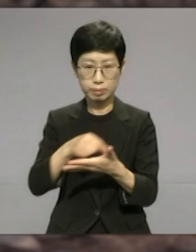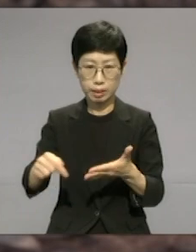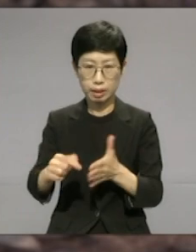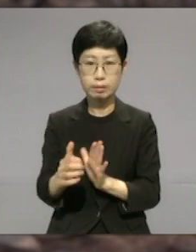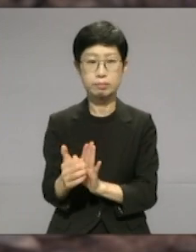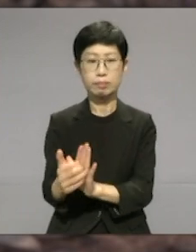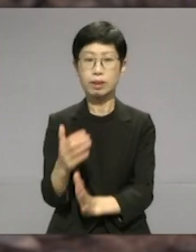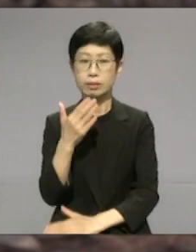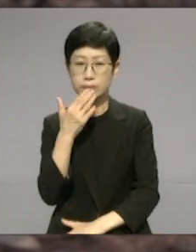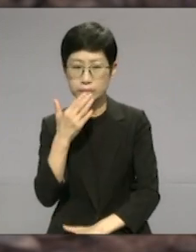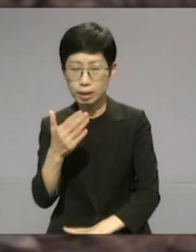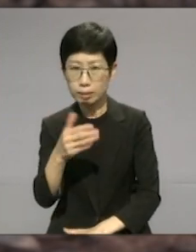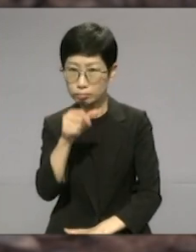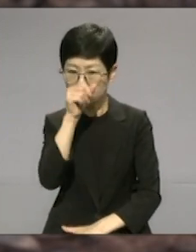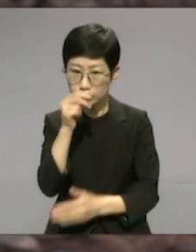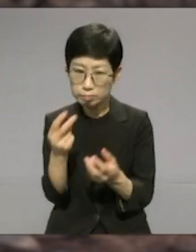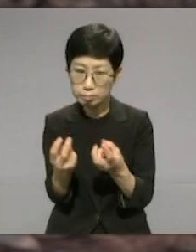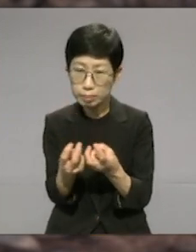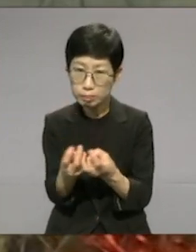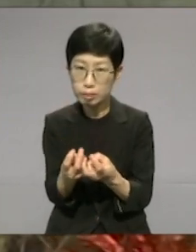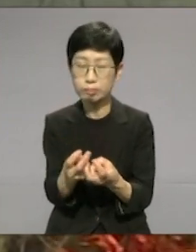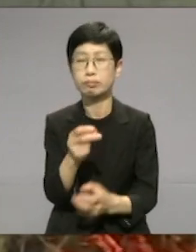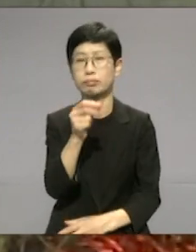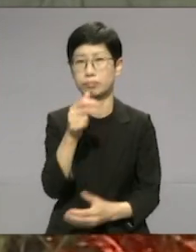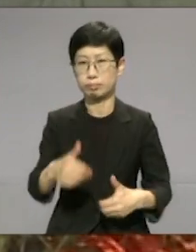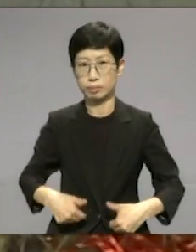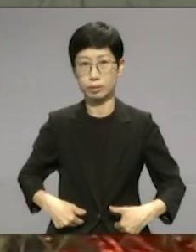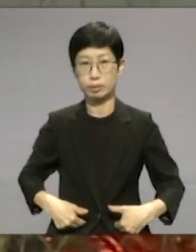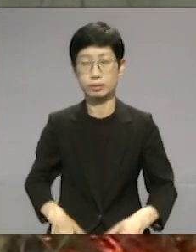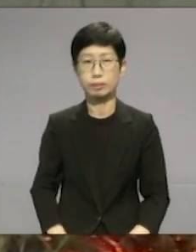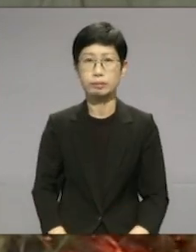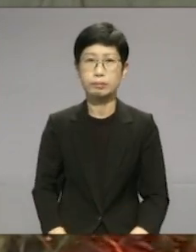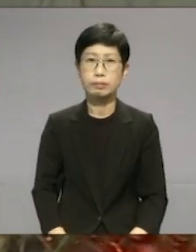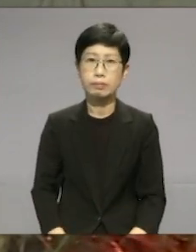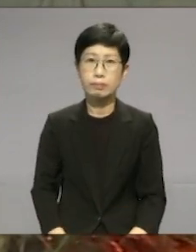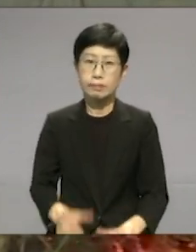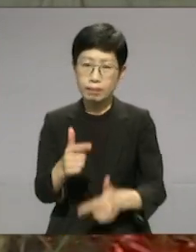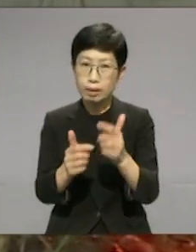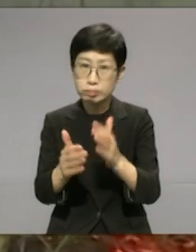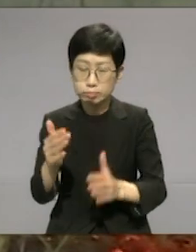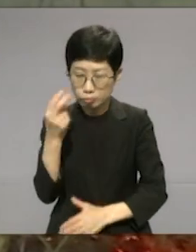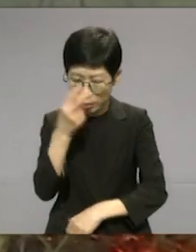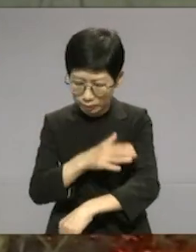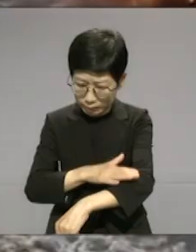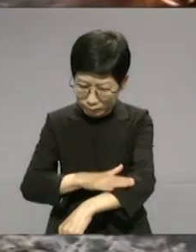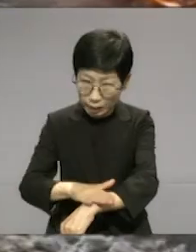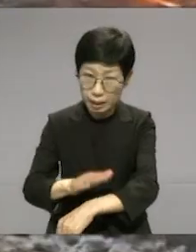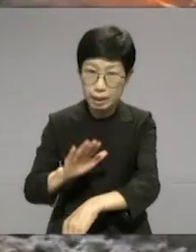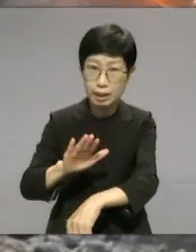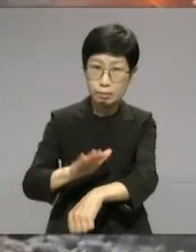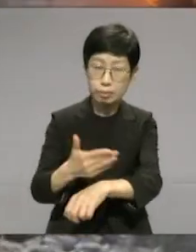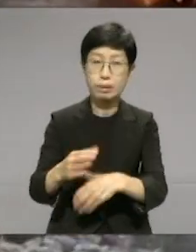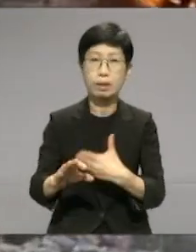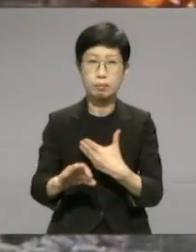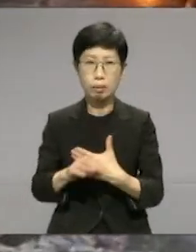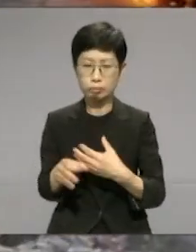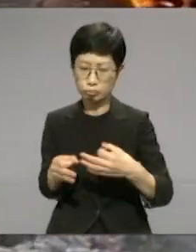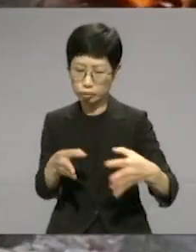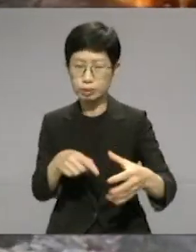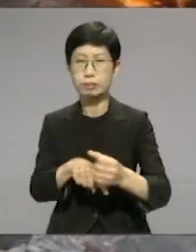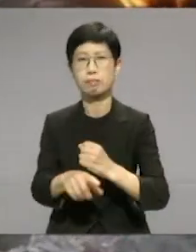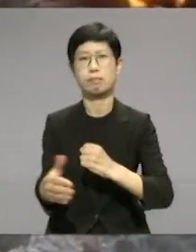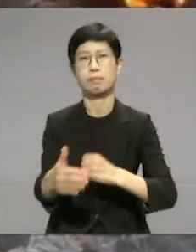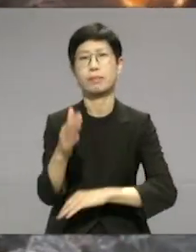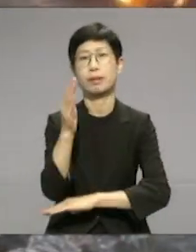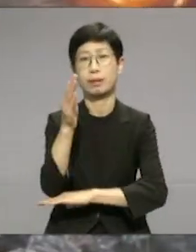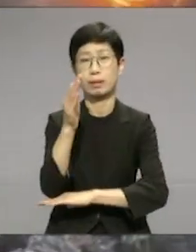more resilient towards other natural disasters. 숲을 제대로 관리하지 않는 한 투자해봤자 돈만 버리는 꼴이라는 주장도